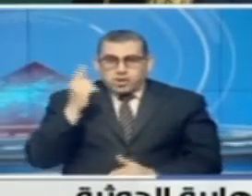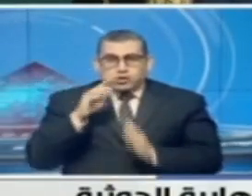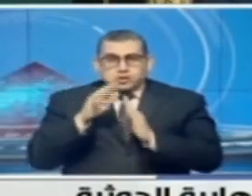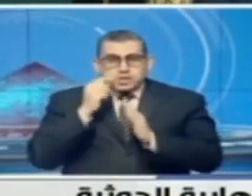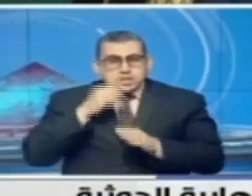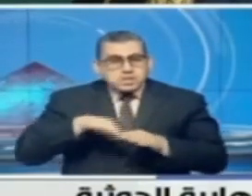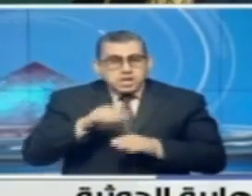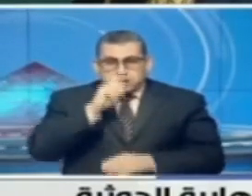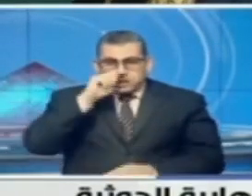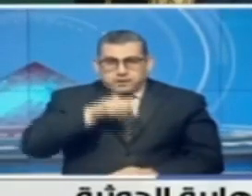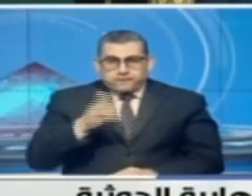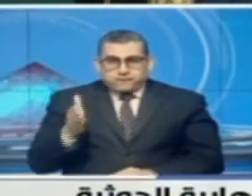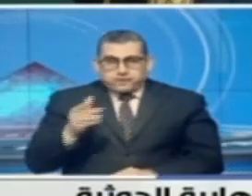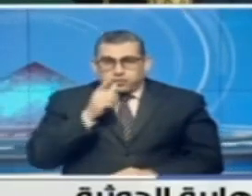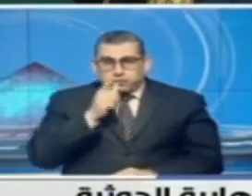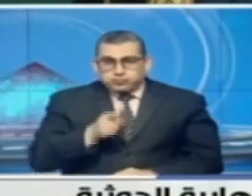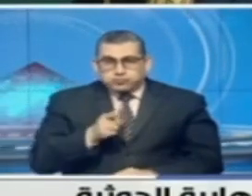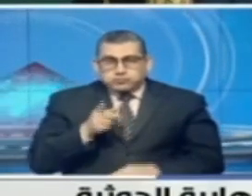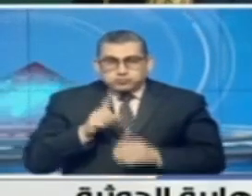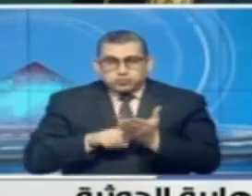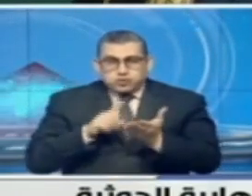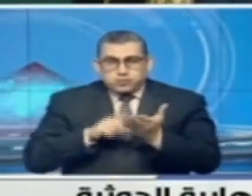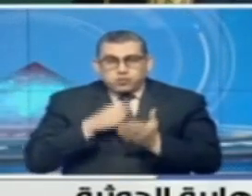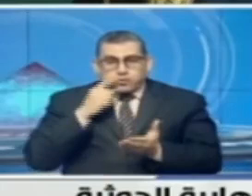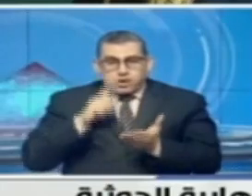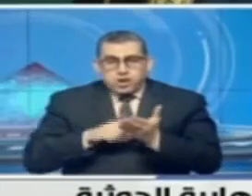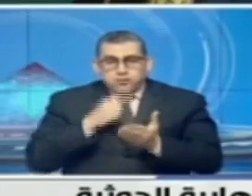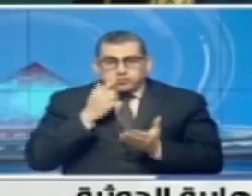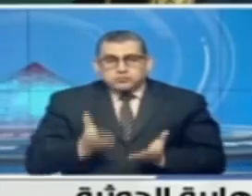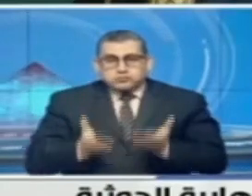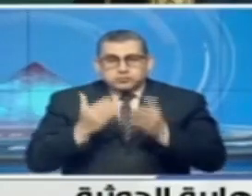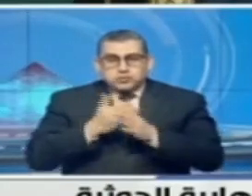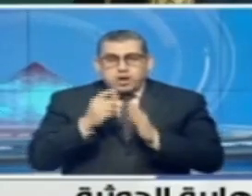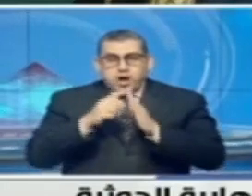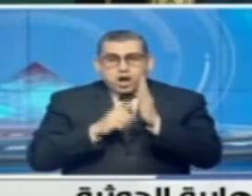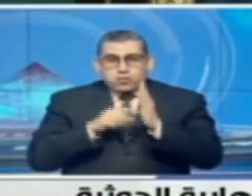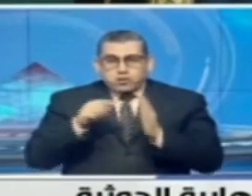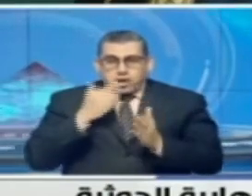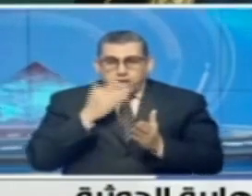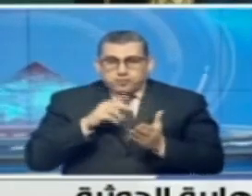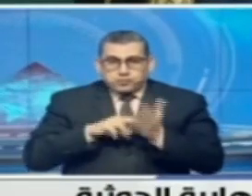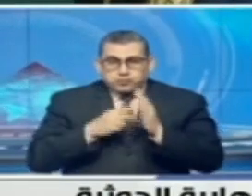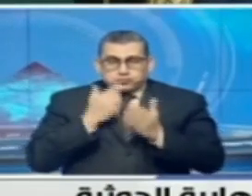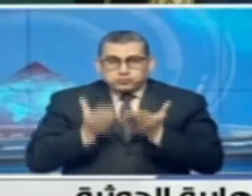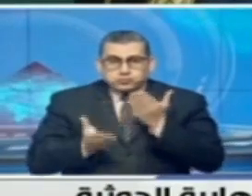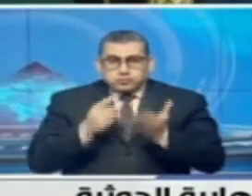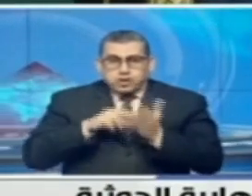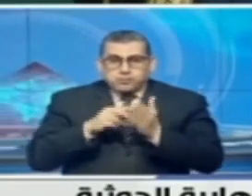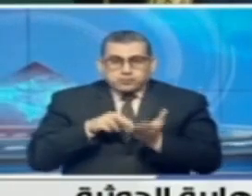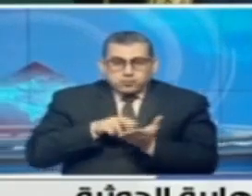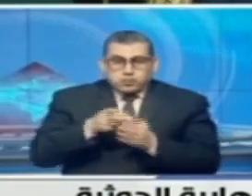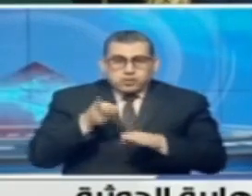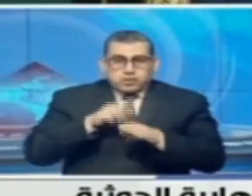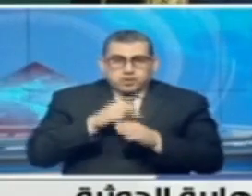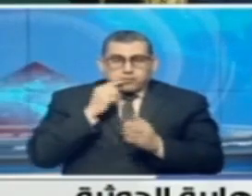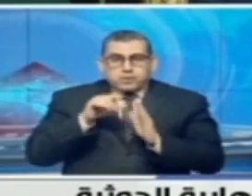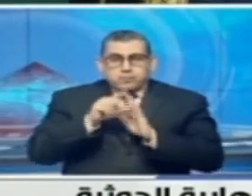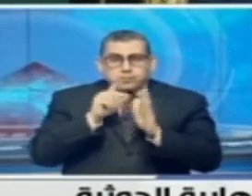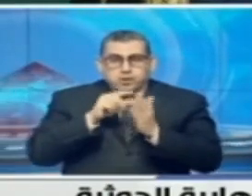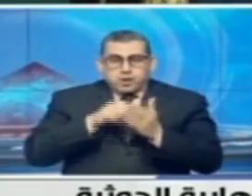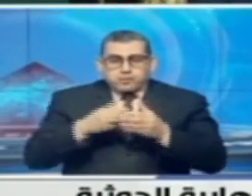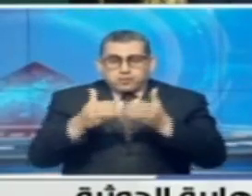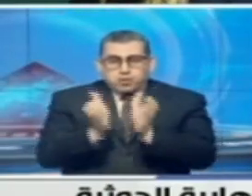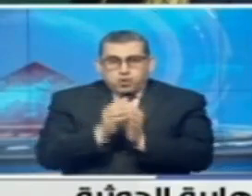الإنساني، ونؤكد بأن هذا التصعيد غير القانوني والمقلق هو خطوة أخرى في جهود ميليشيات